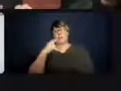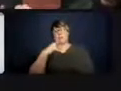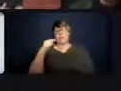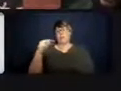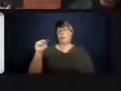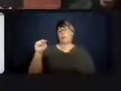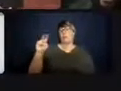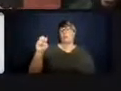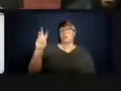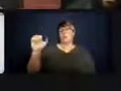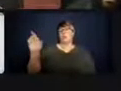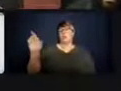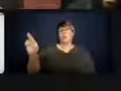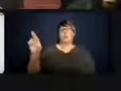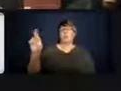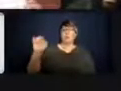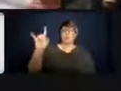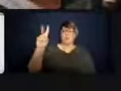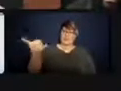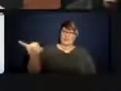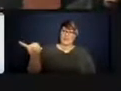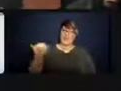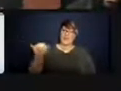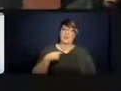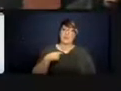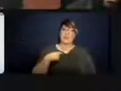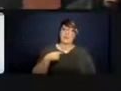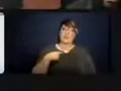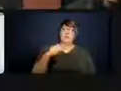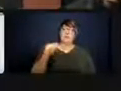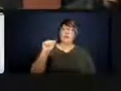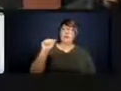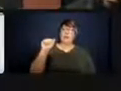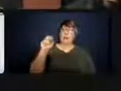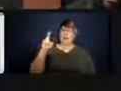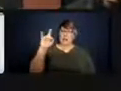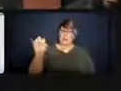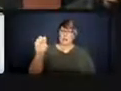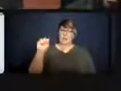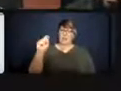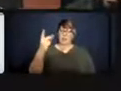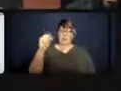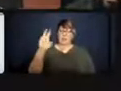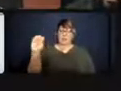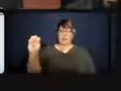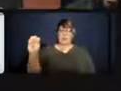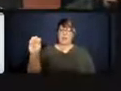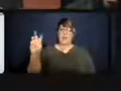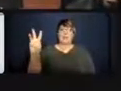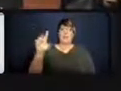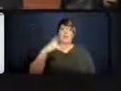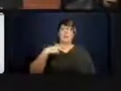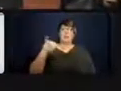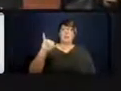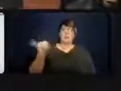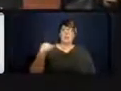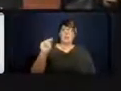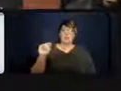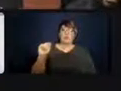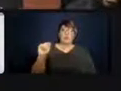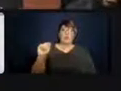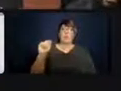newcomer academy, Lemse middle school academy at Shawnee, Thomas Jefferson middle